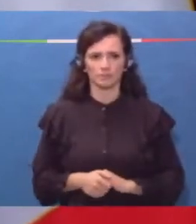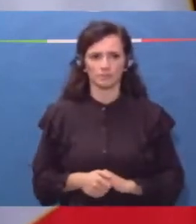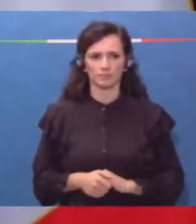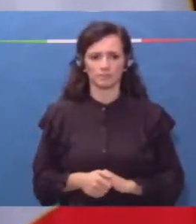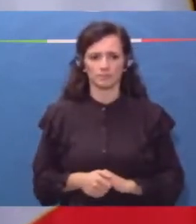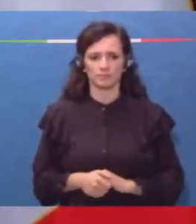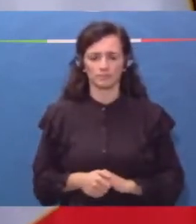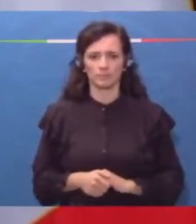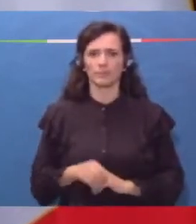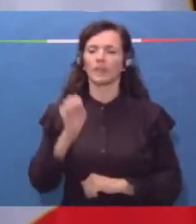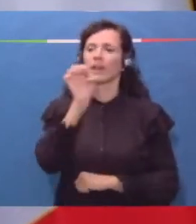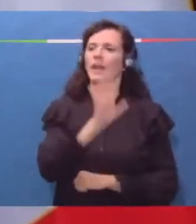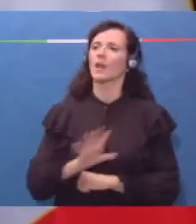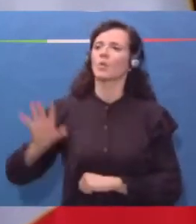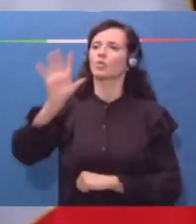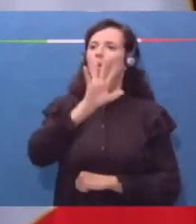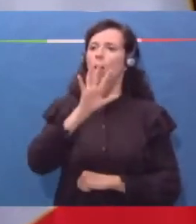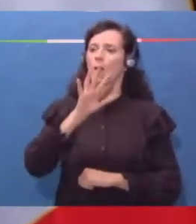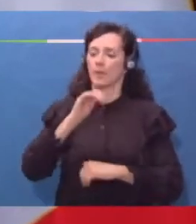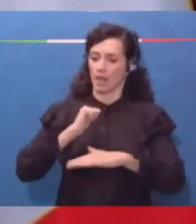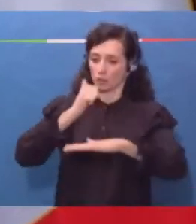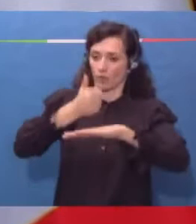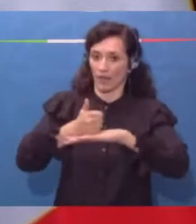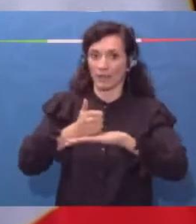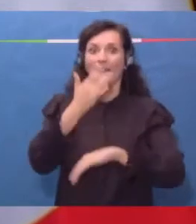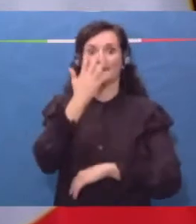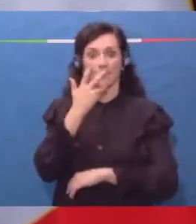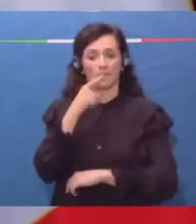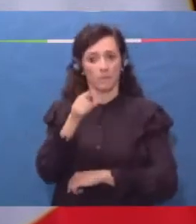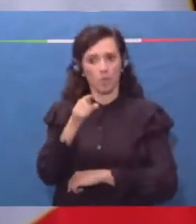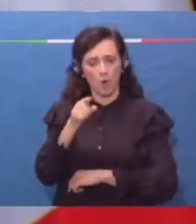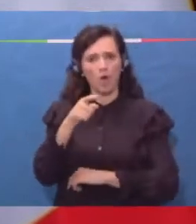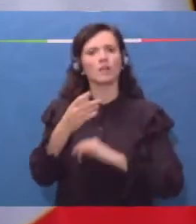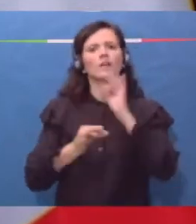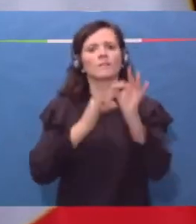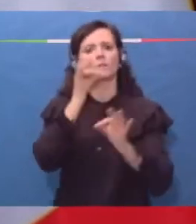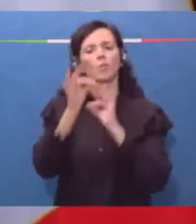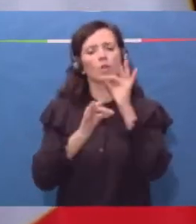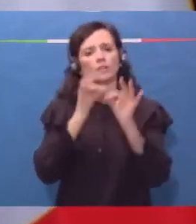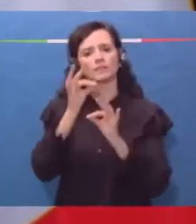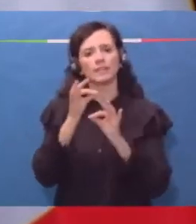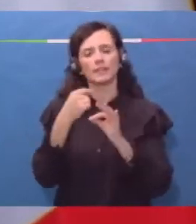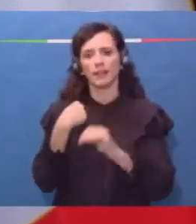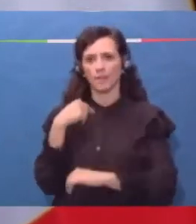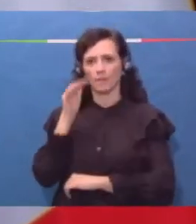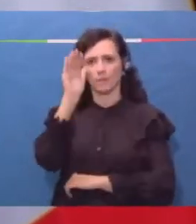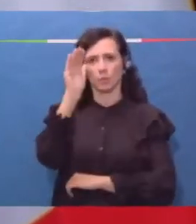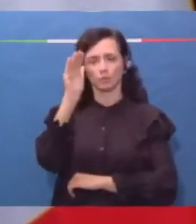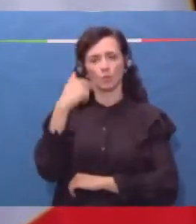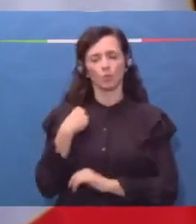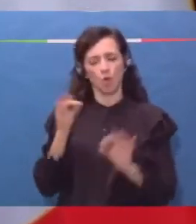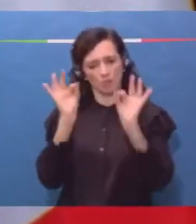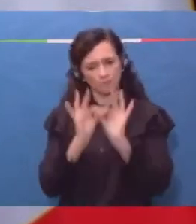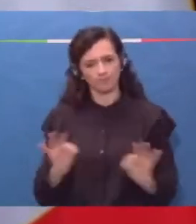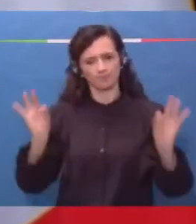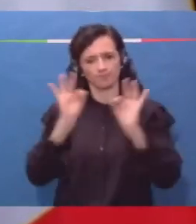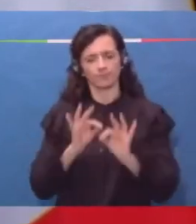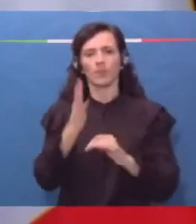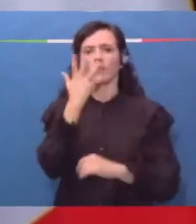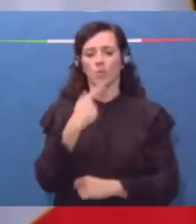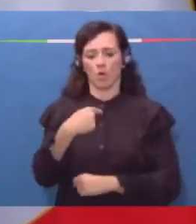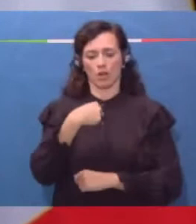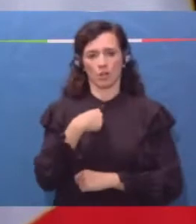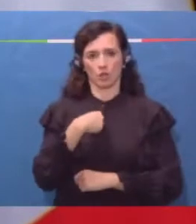Cercare la sovranità europea significa voler disegnare il proprio futuro come lo vogliamo